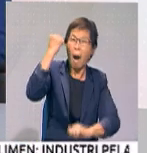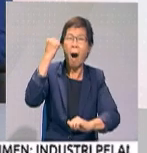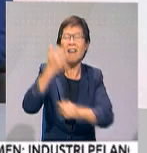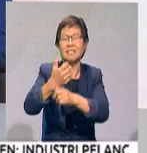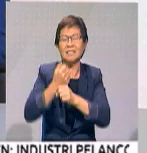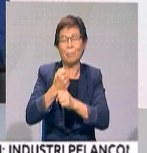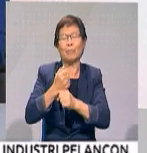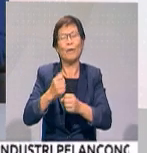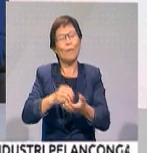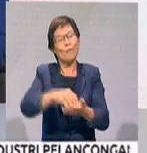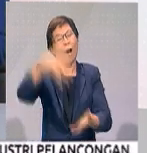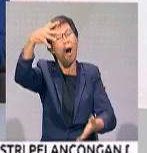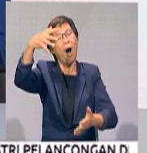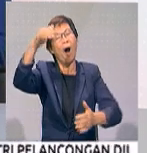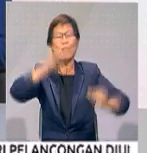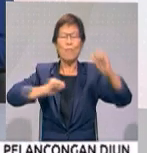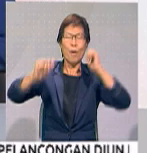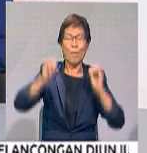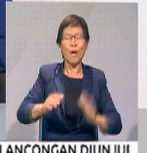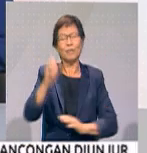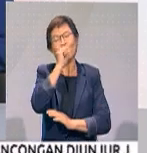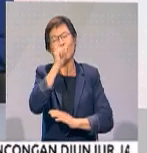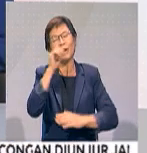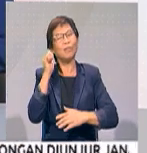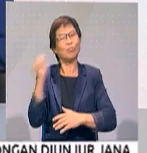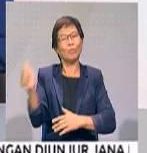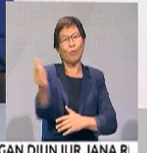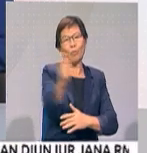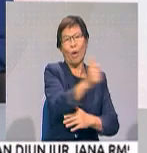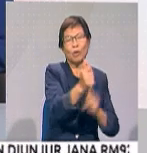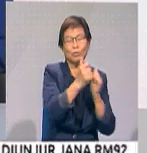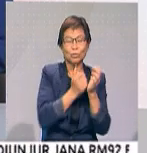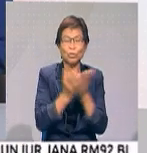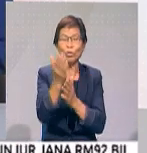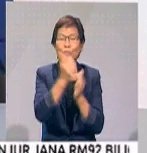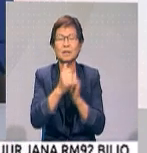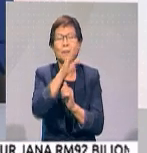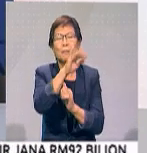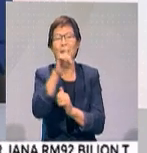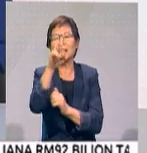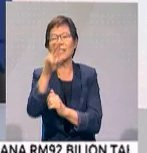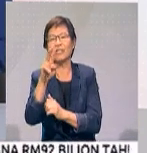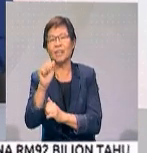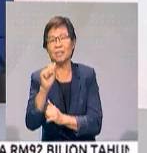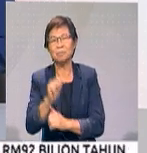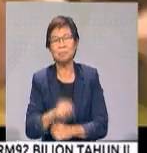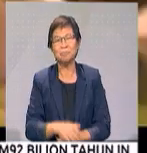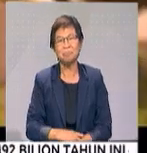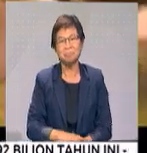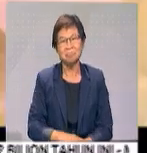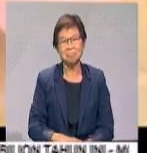dapat memakmurkan penggiat seni itu sendiri. Terus bersama BDiva.